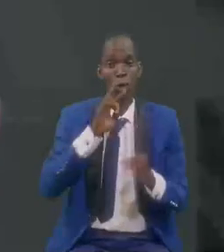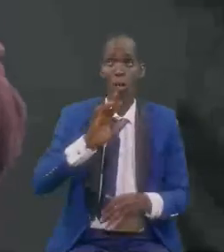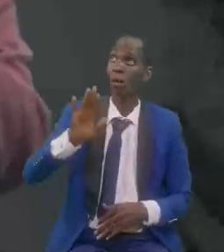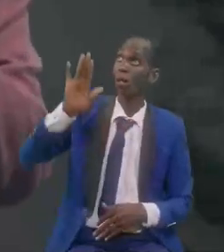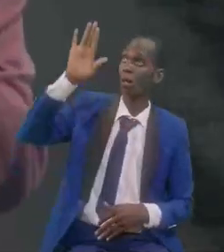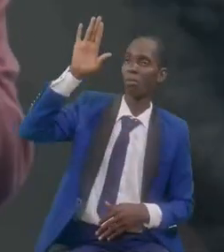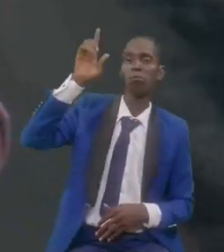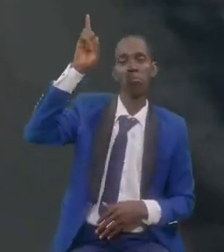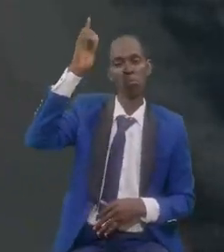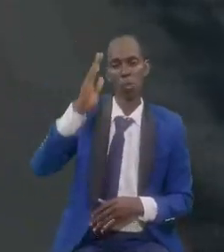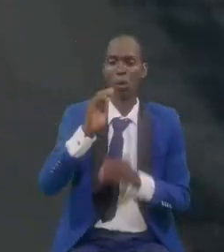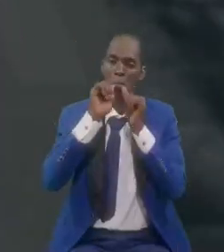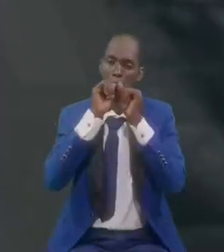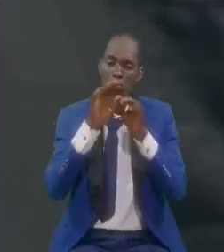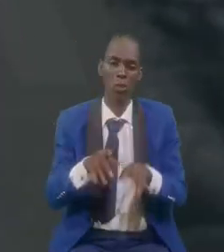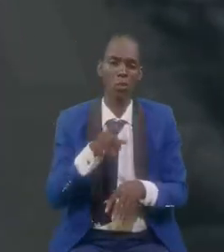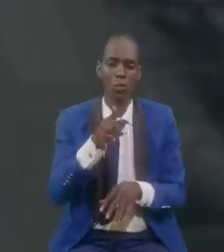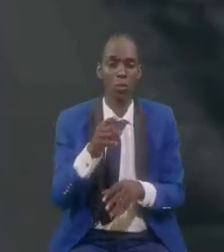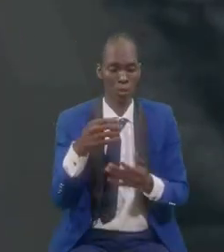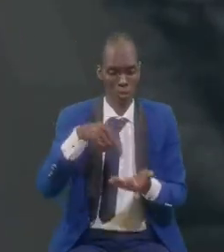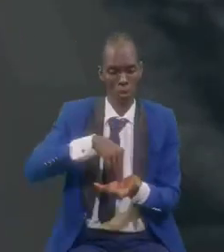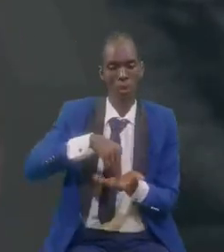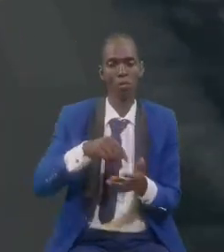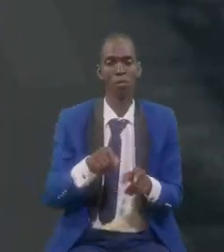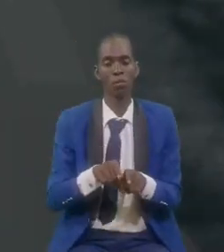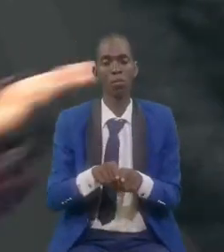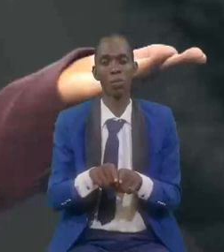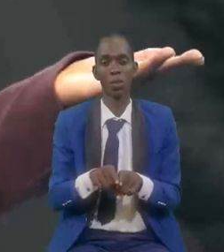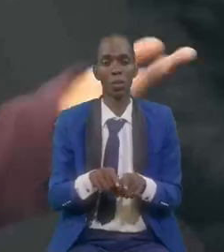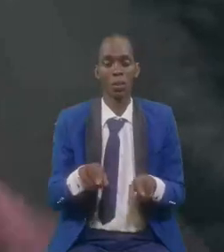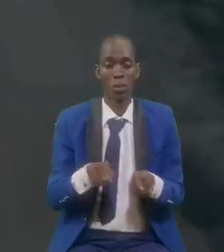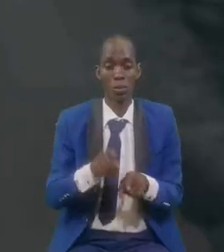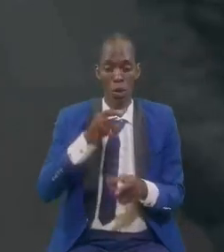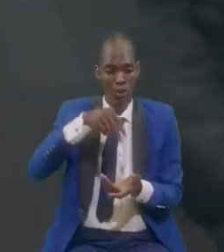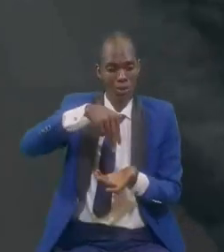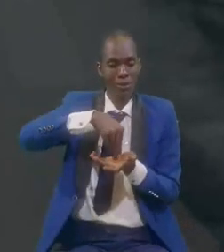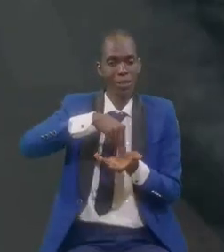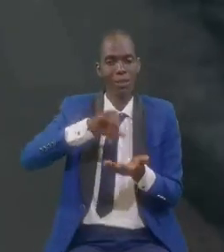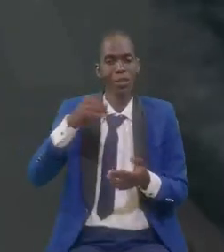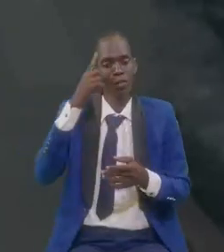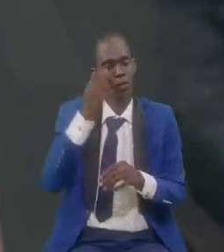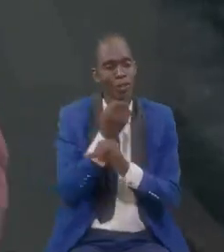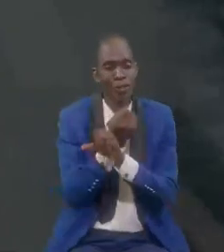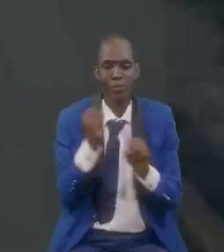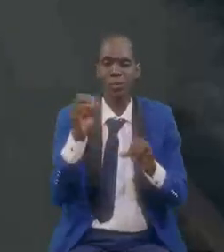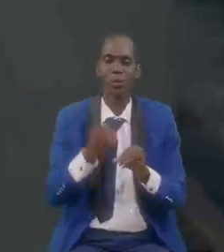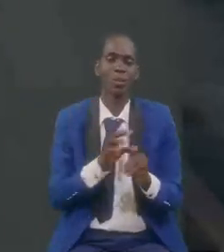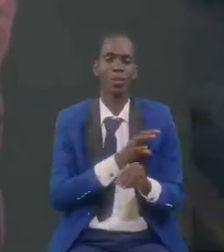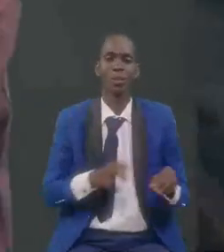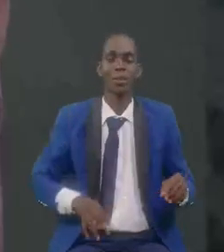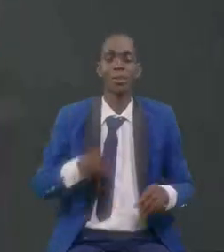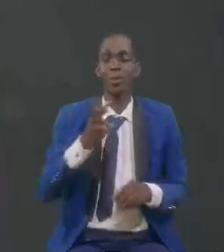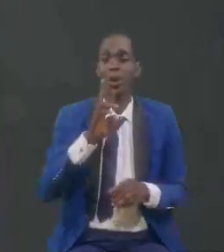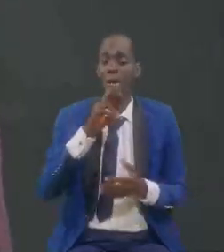te bénisse là-bas, tu vas te mettre debout. Mets-toi debout pour le salut en Christ. Tu te